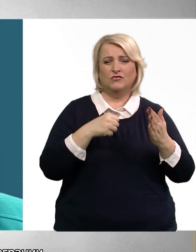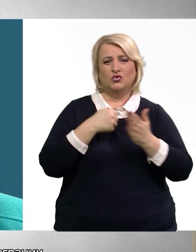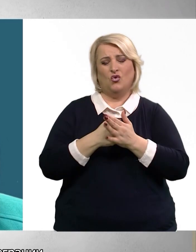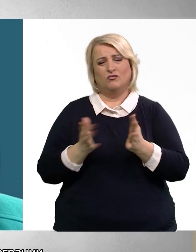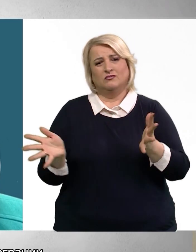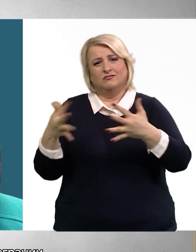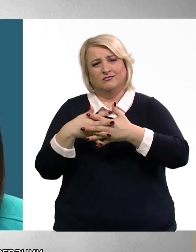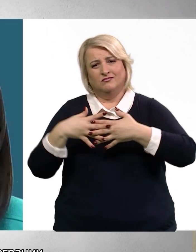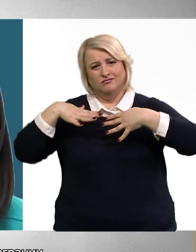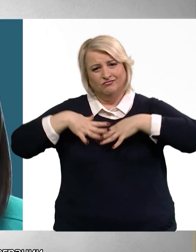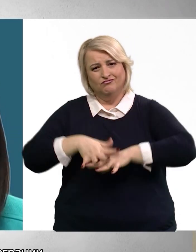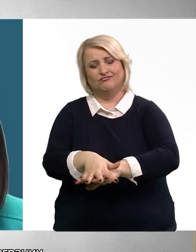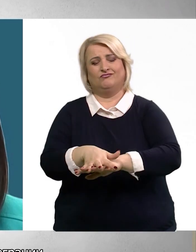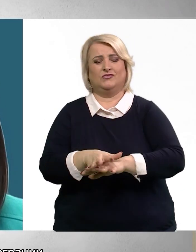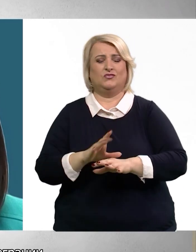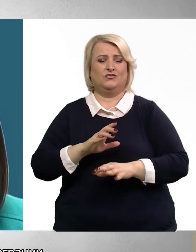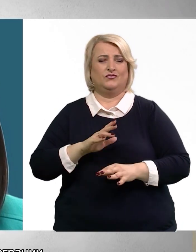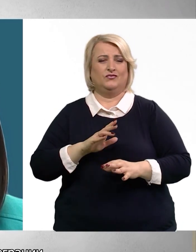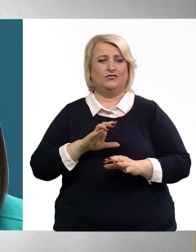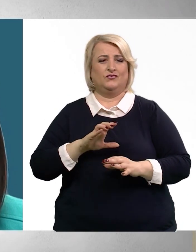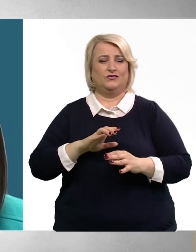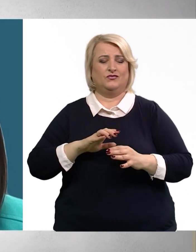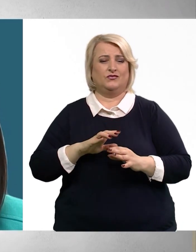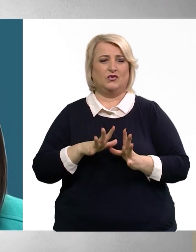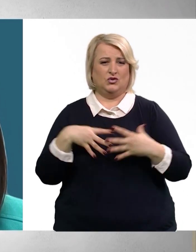comunicare la integrare socială.